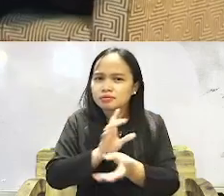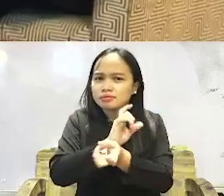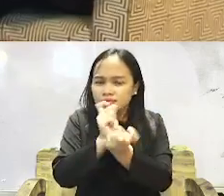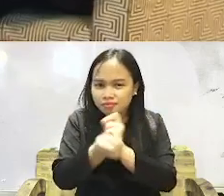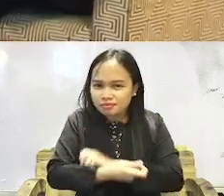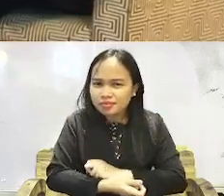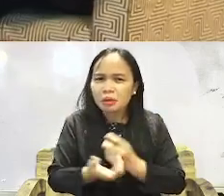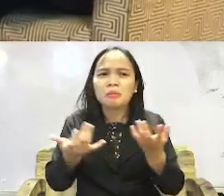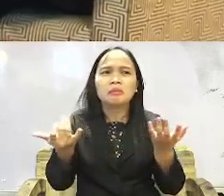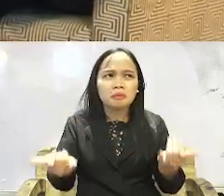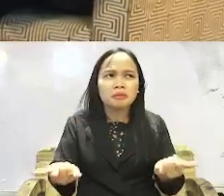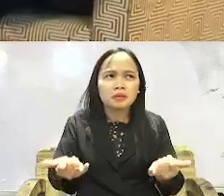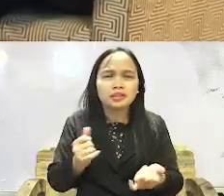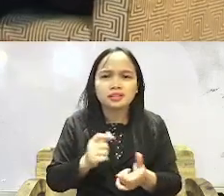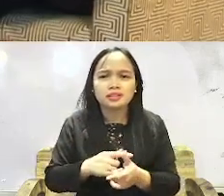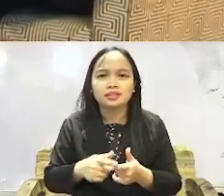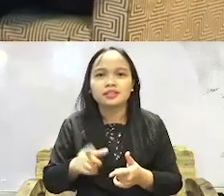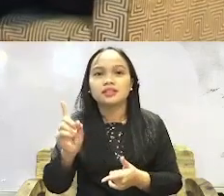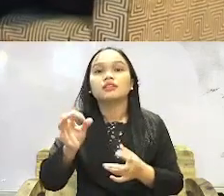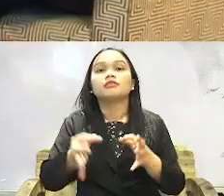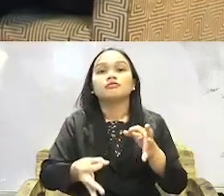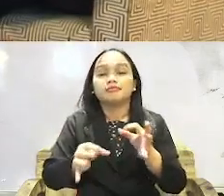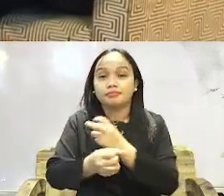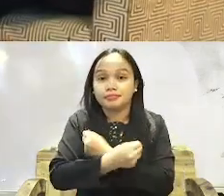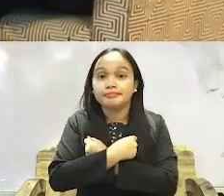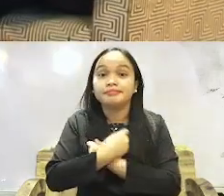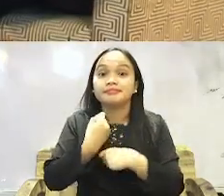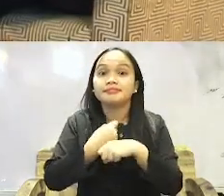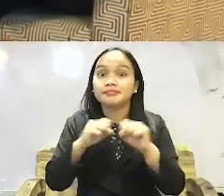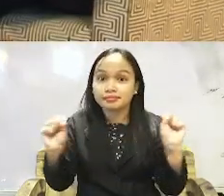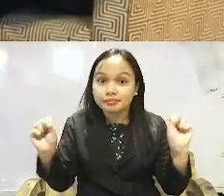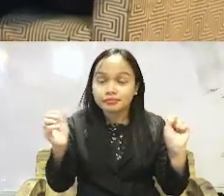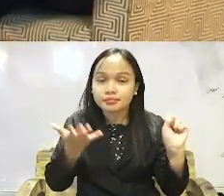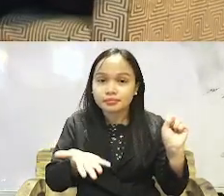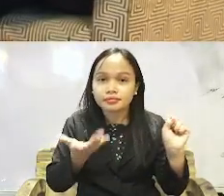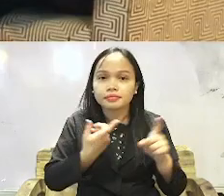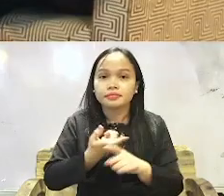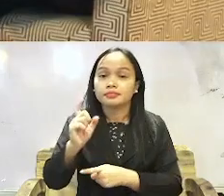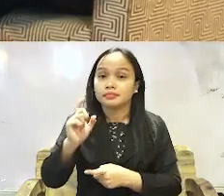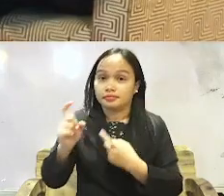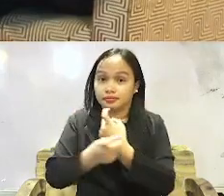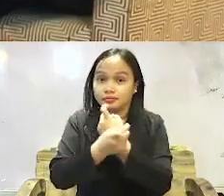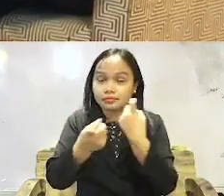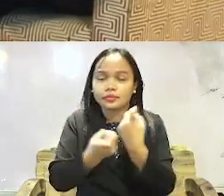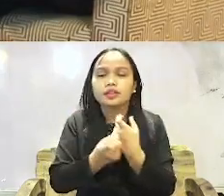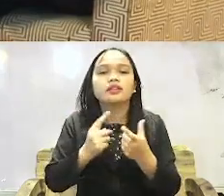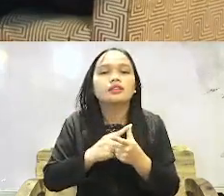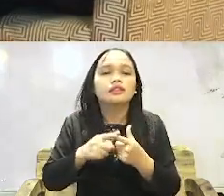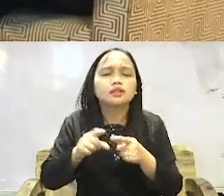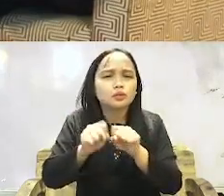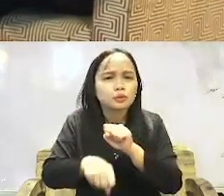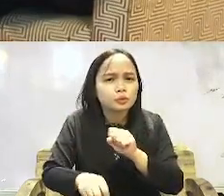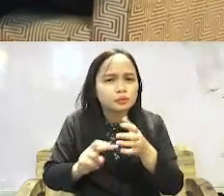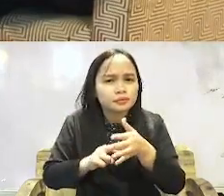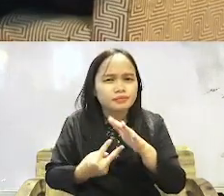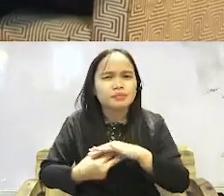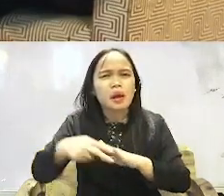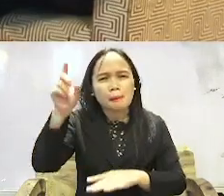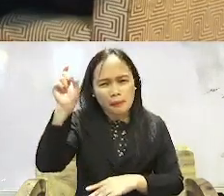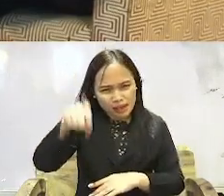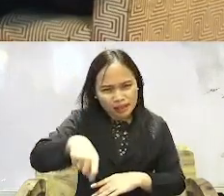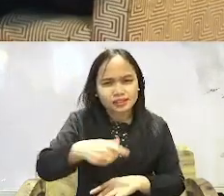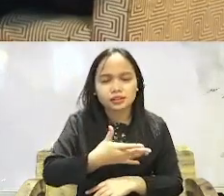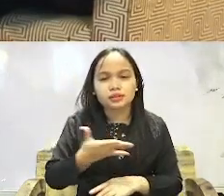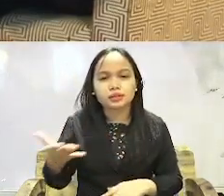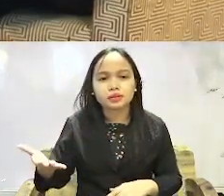eh. And so therefore, if love lifted you out of sin, then therefore, dapat yun